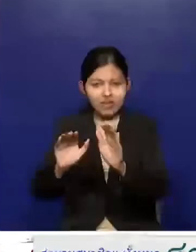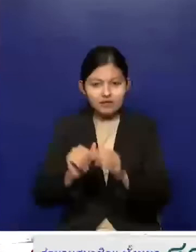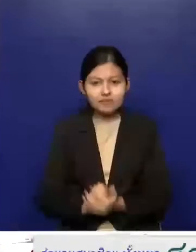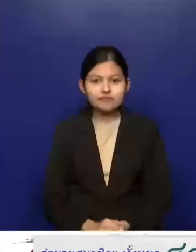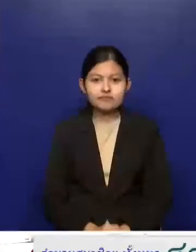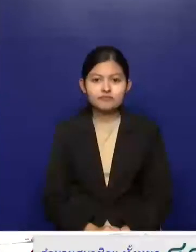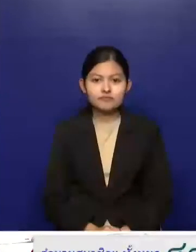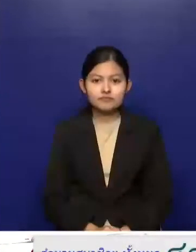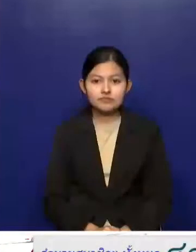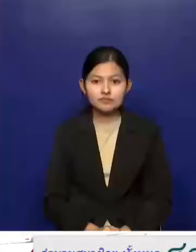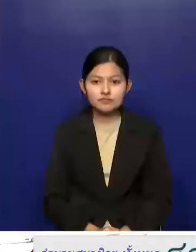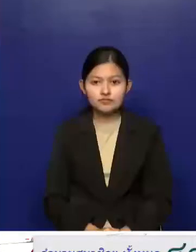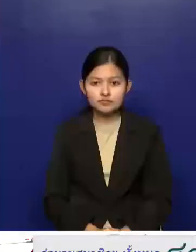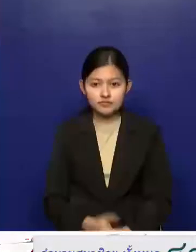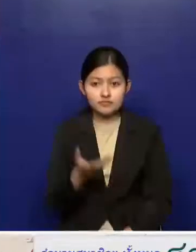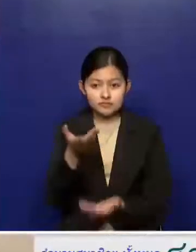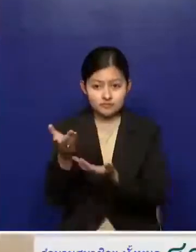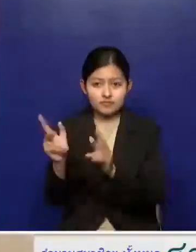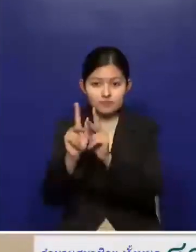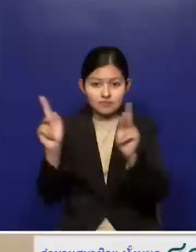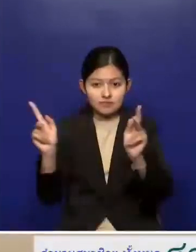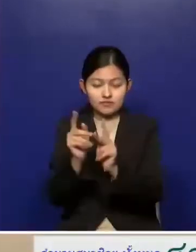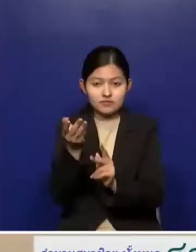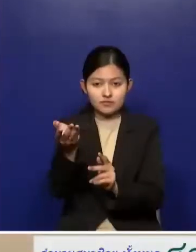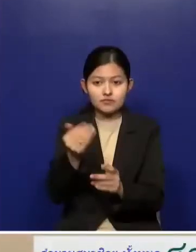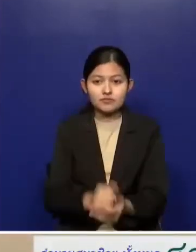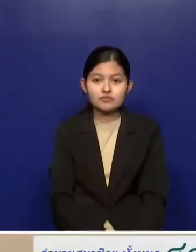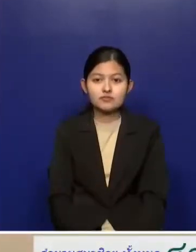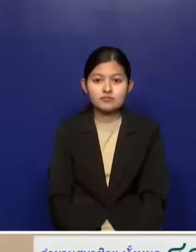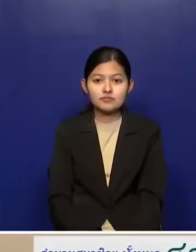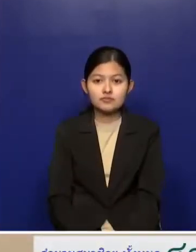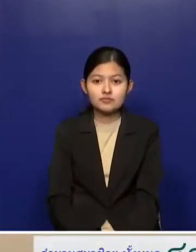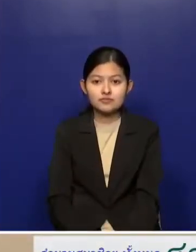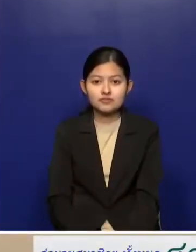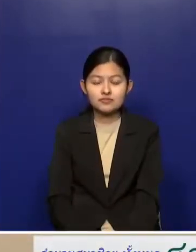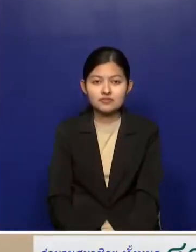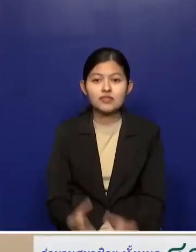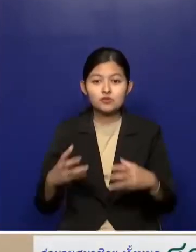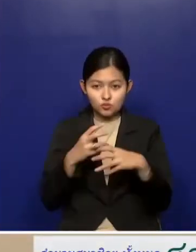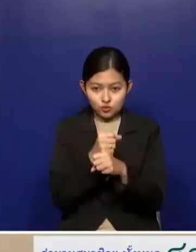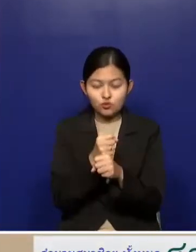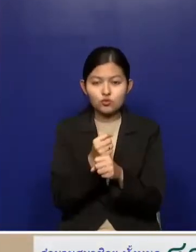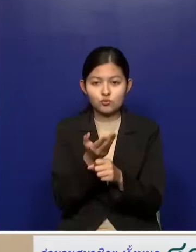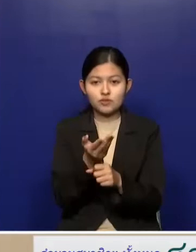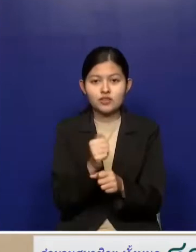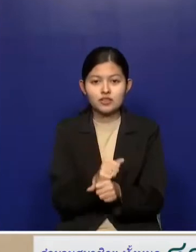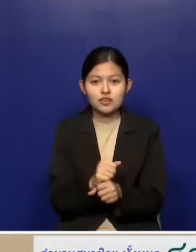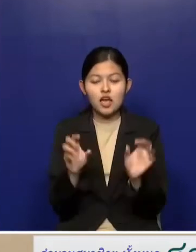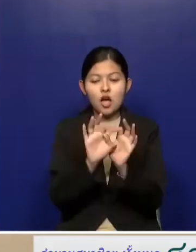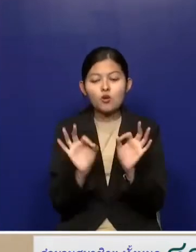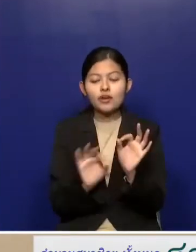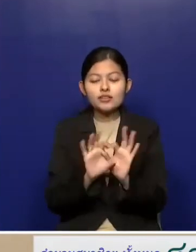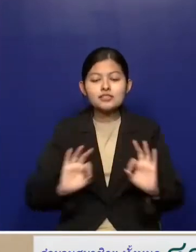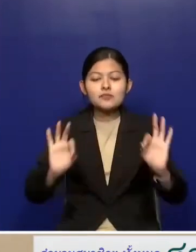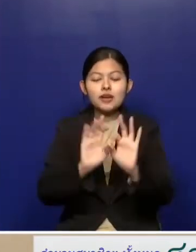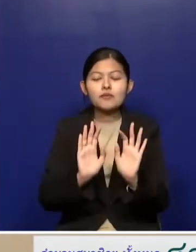เชิญกรรมฐิการครับ ไมต้องย่าวก็ได้นะฮ เอาสรุปเข้าเ้ฮะสาระสำคญสำคัญเลย